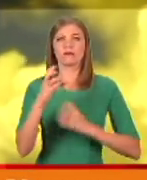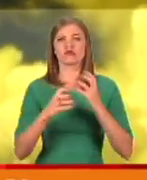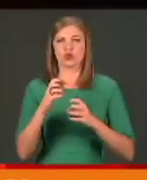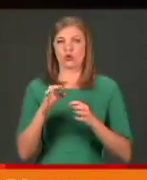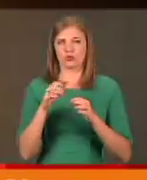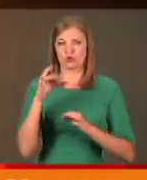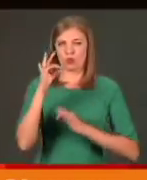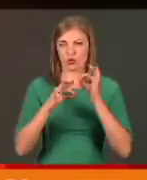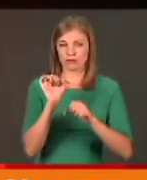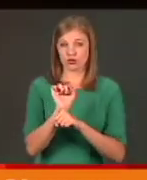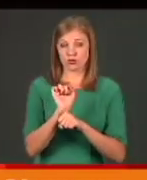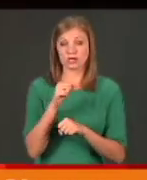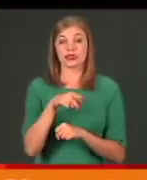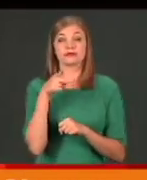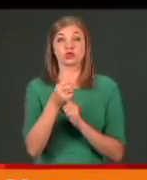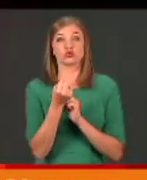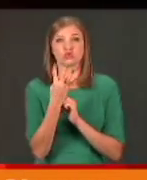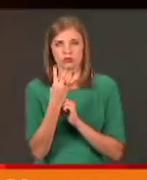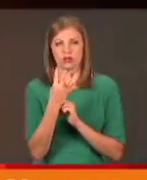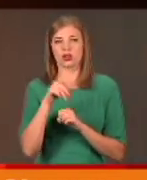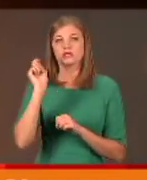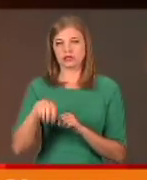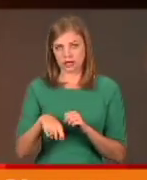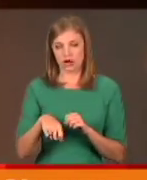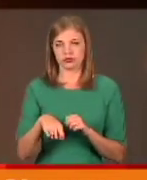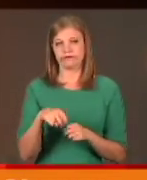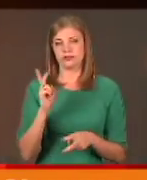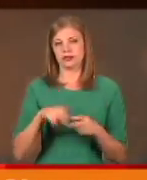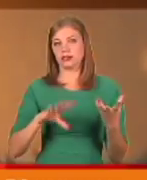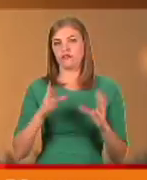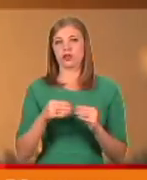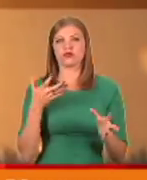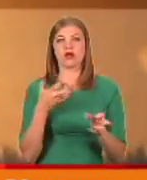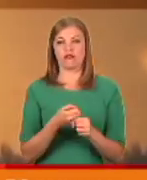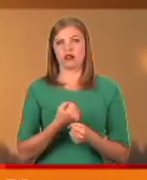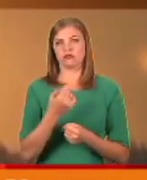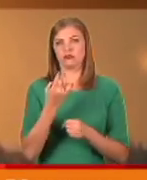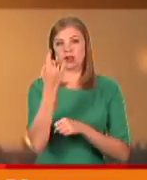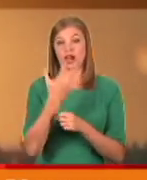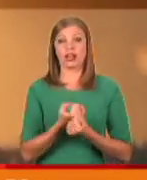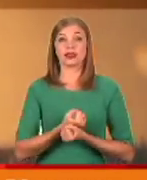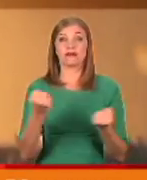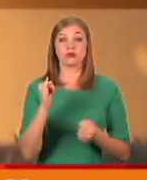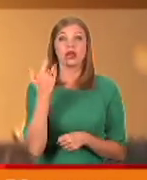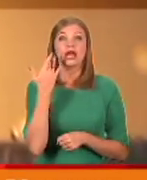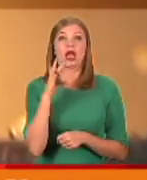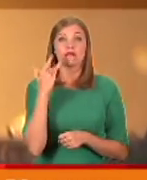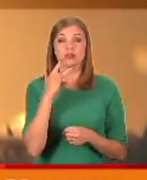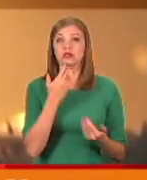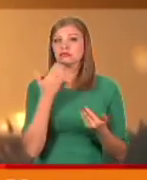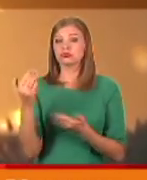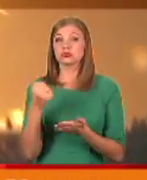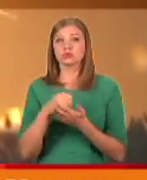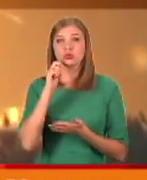космічну станцію. 2014-го старт завершився аварією. Ракета вибухнула, й американці звернулися